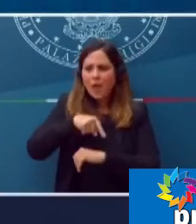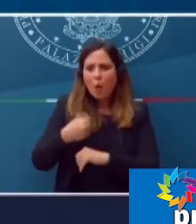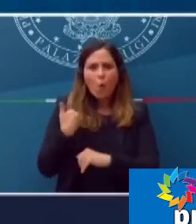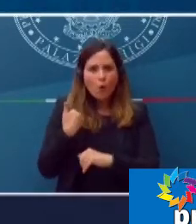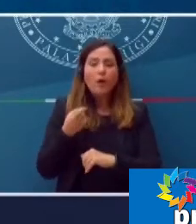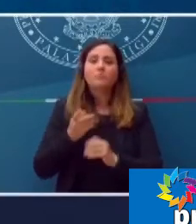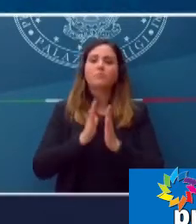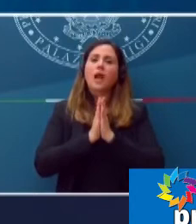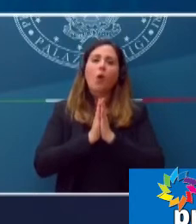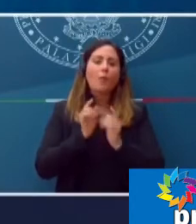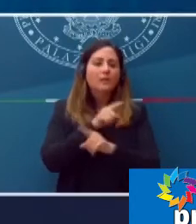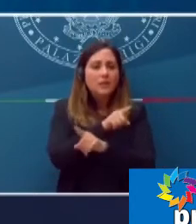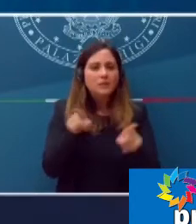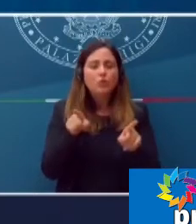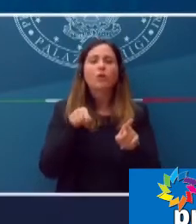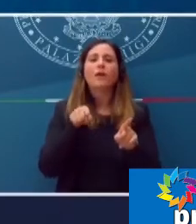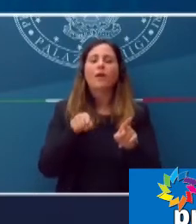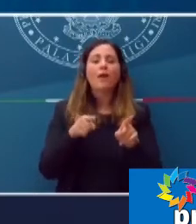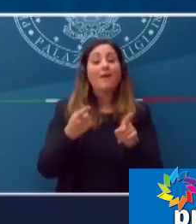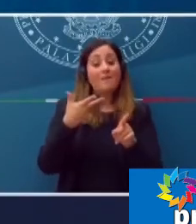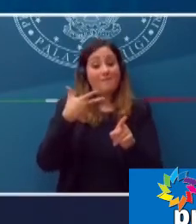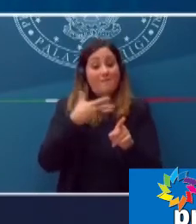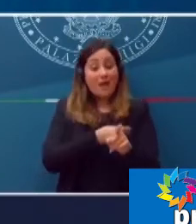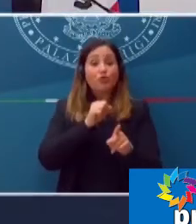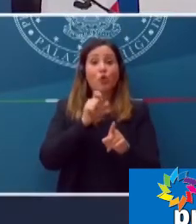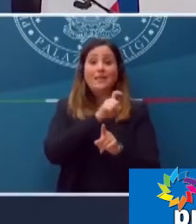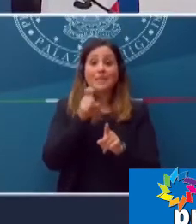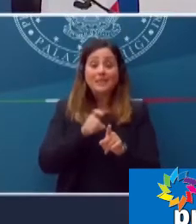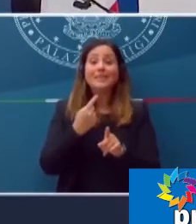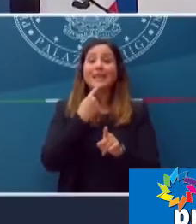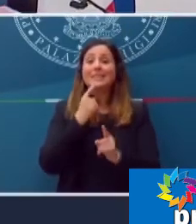vaccino AstraZeneca per coloro che hanno più di 60 anni di età.